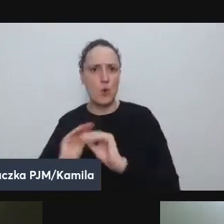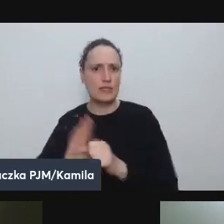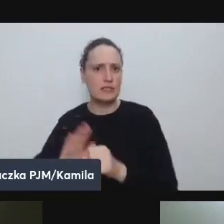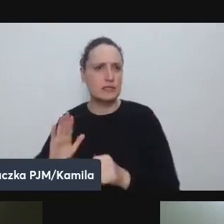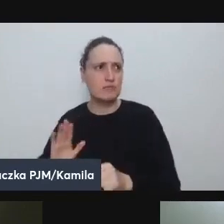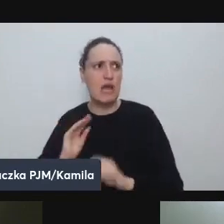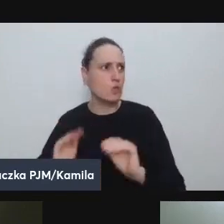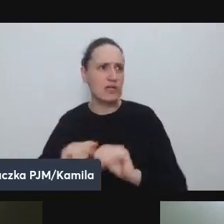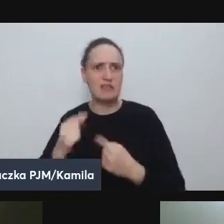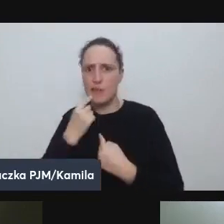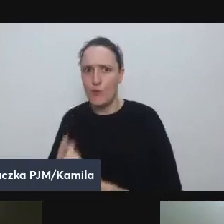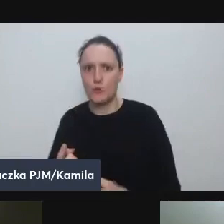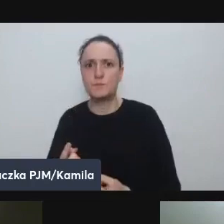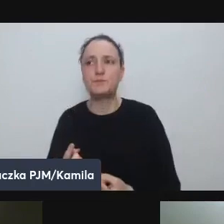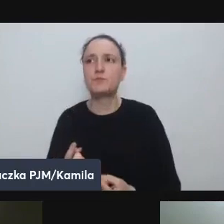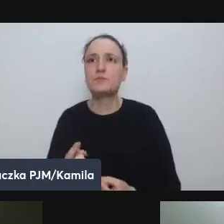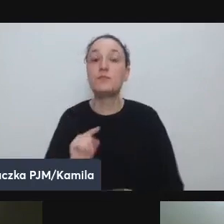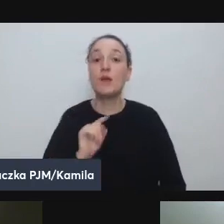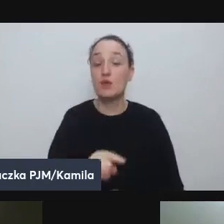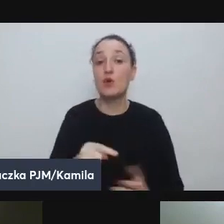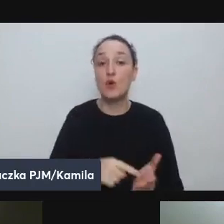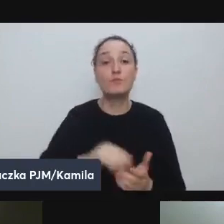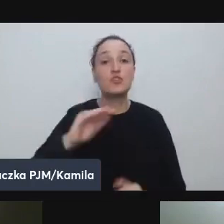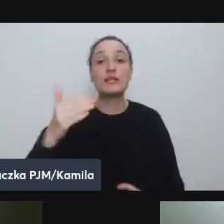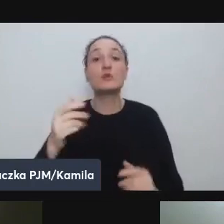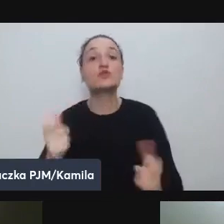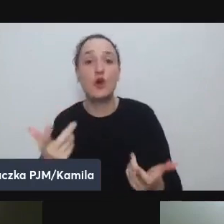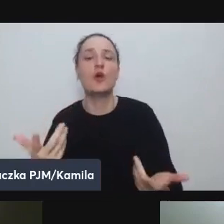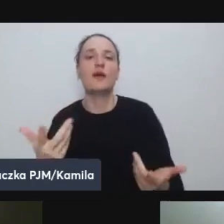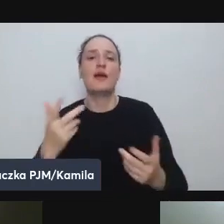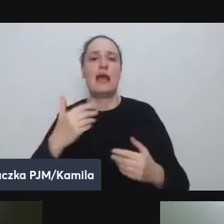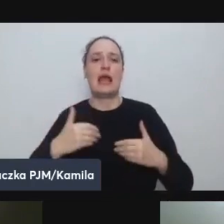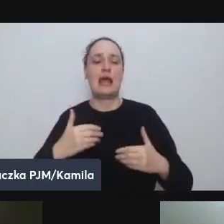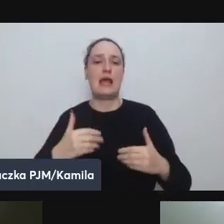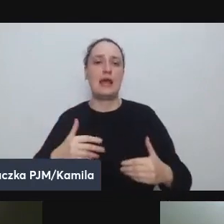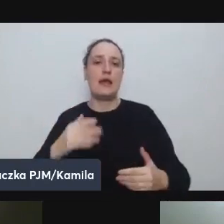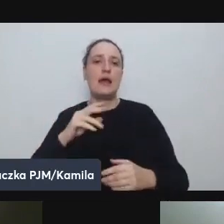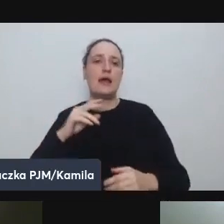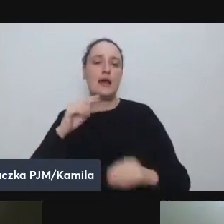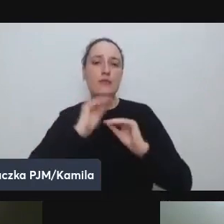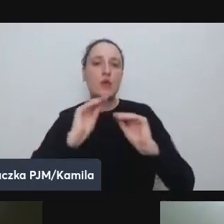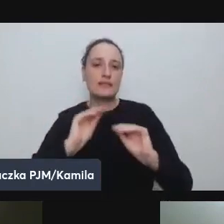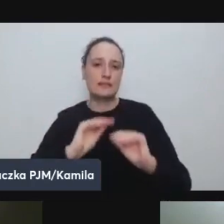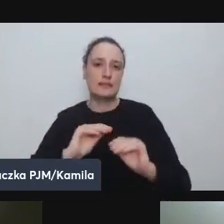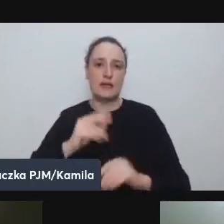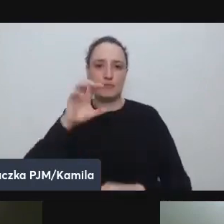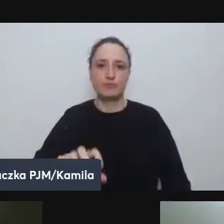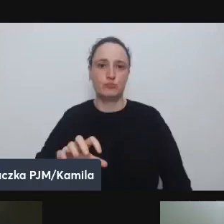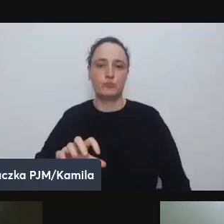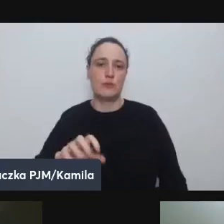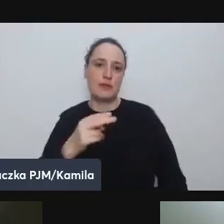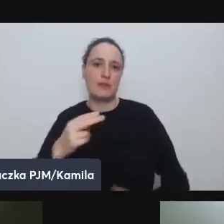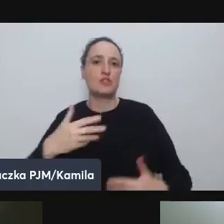edukacji teraz, czyli edukacja zdrowotna, tak? I to, no to zostało jakoś tam zapowiedziane wstępnie jako